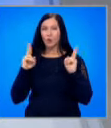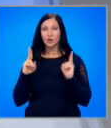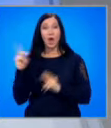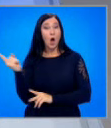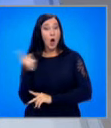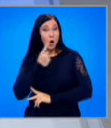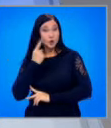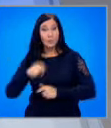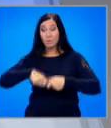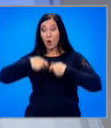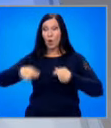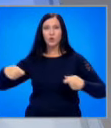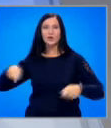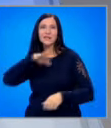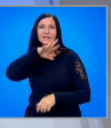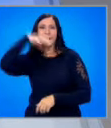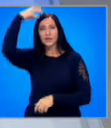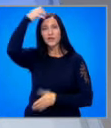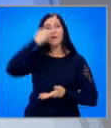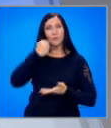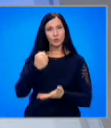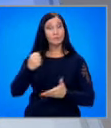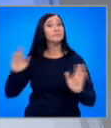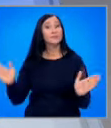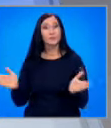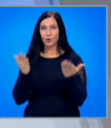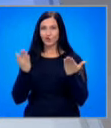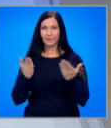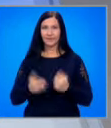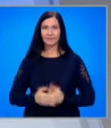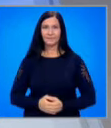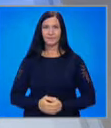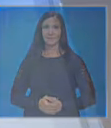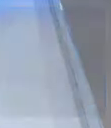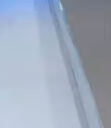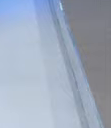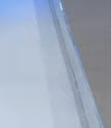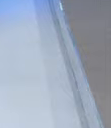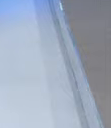решение, особено при удължаване на стария държавен бюджет? Започваме.